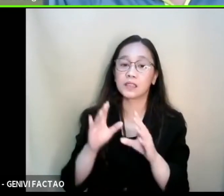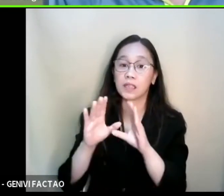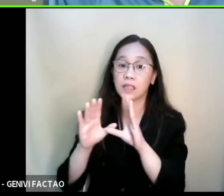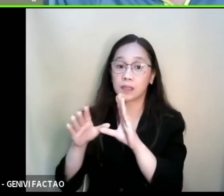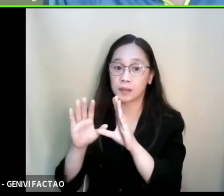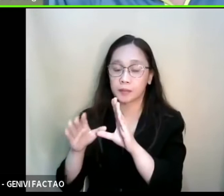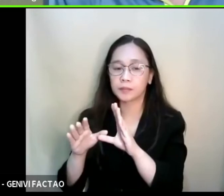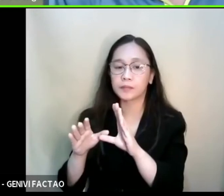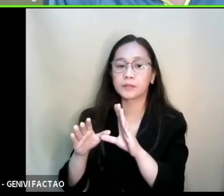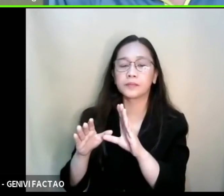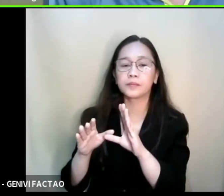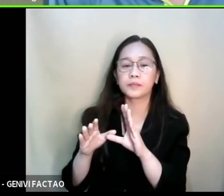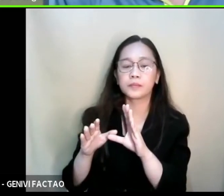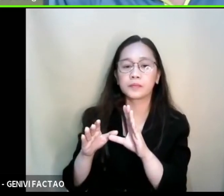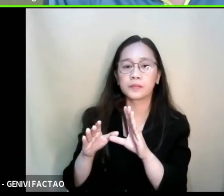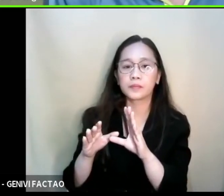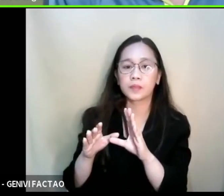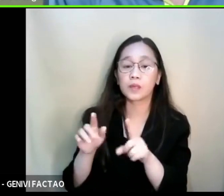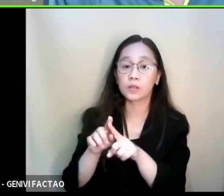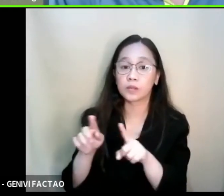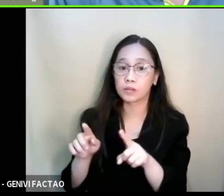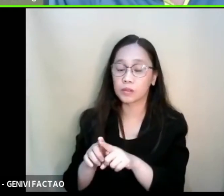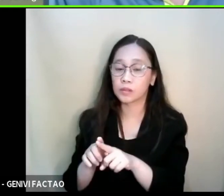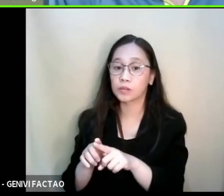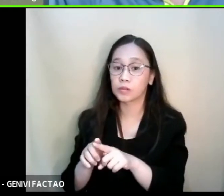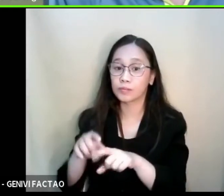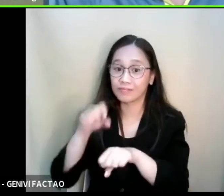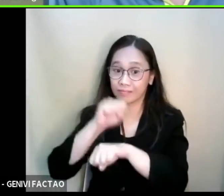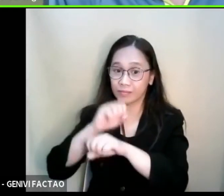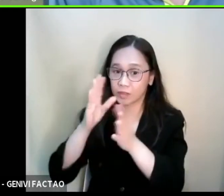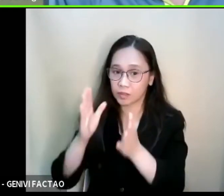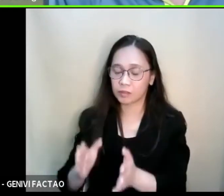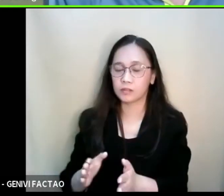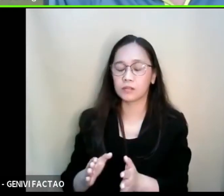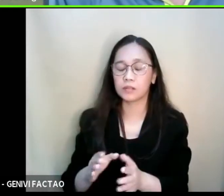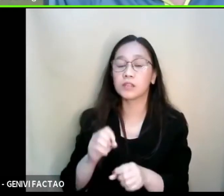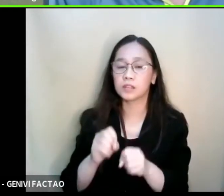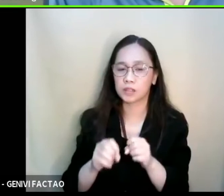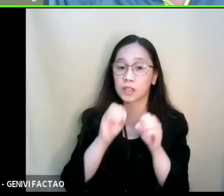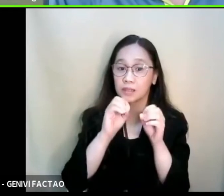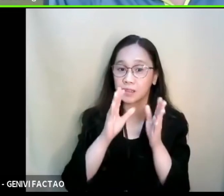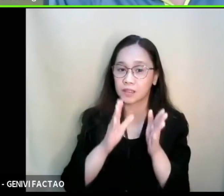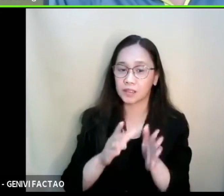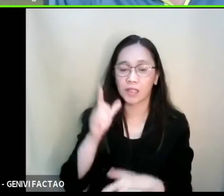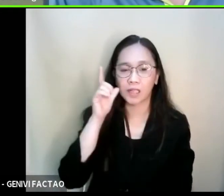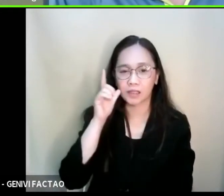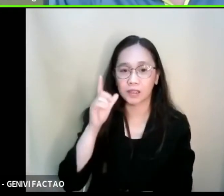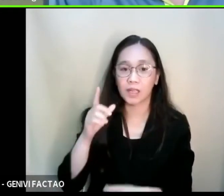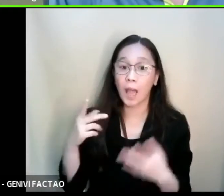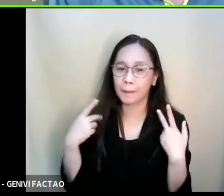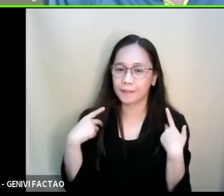ating mga CBR workers, no. Kaya nga siguro Teacher Landa, baka ito yung follow-up, no, follow-up na tanong